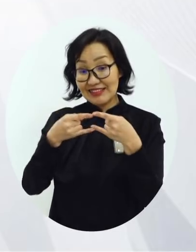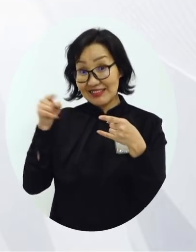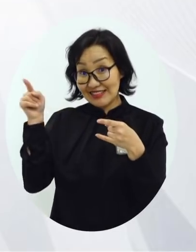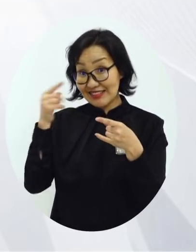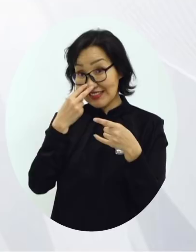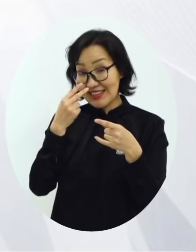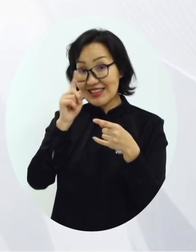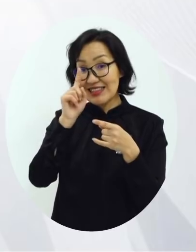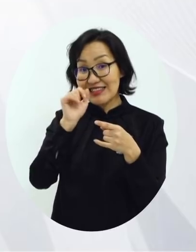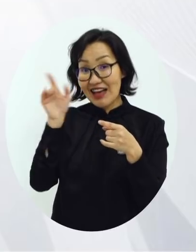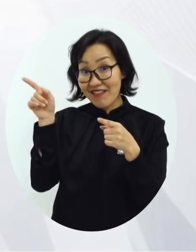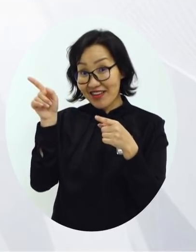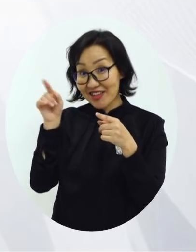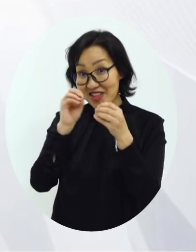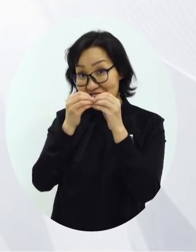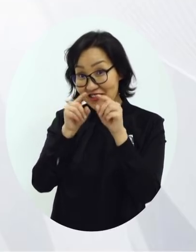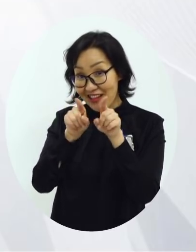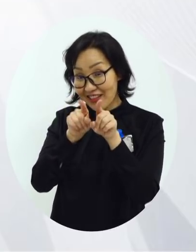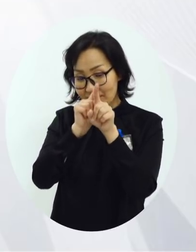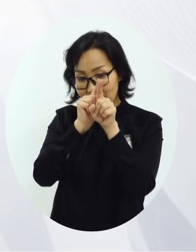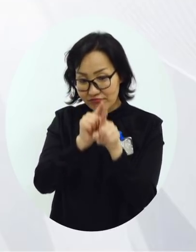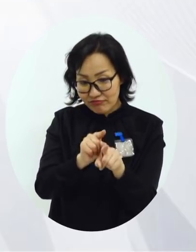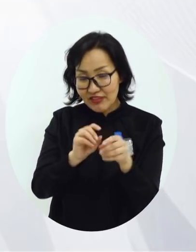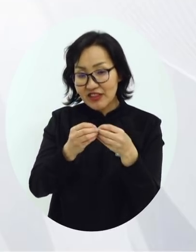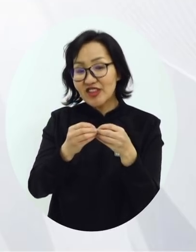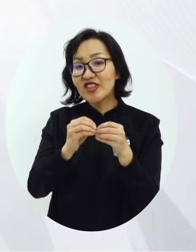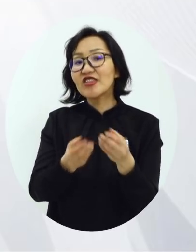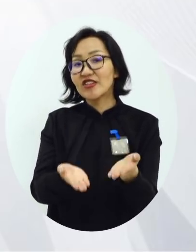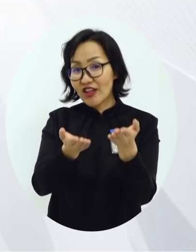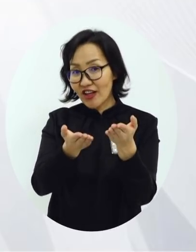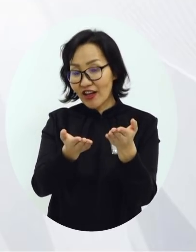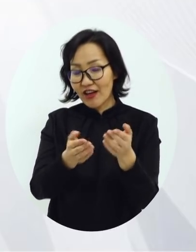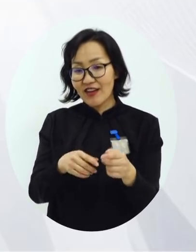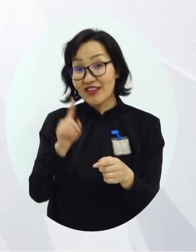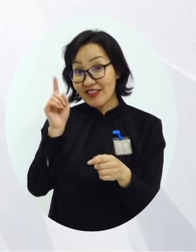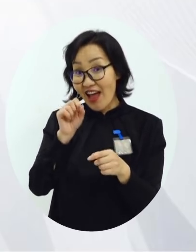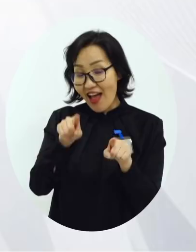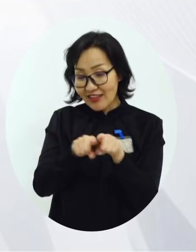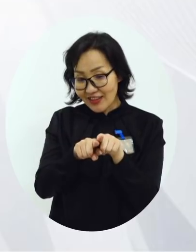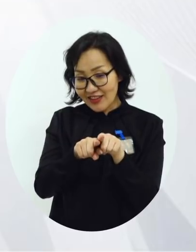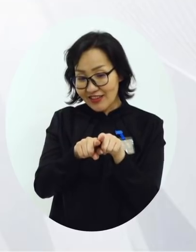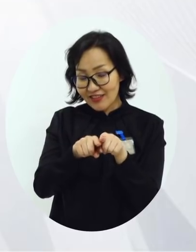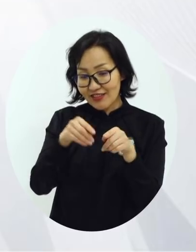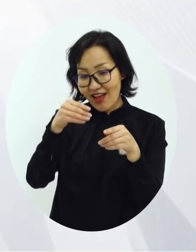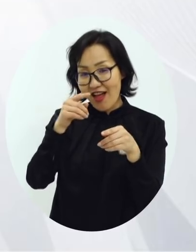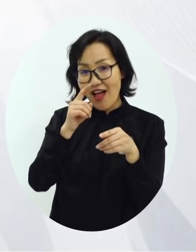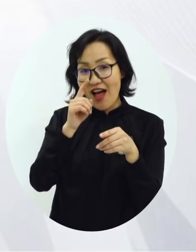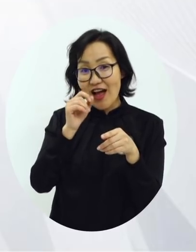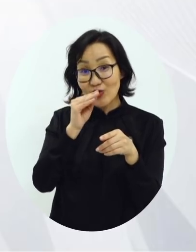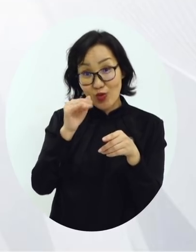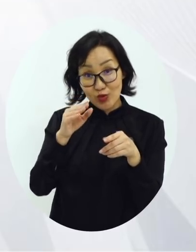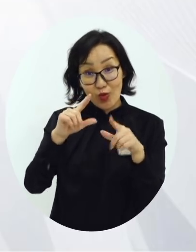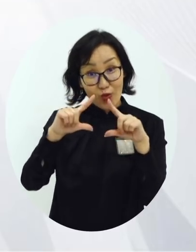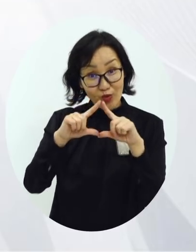Дэлгэцэн дээрх зааврыг хараад бүгдээрээ нуглаарай. За энэ маань адил хажууд гурвалжин байна. За